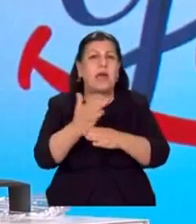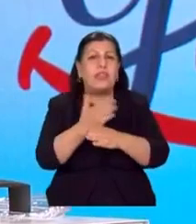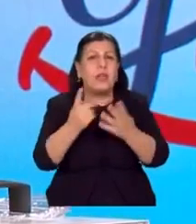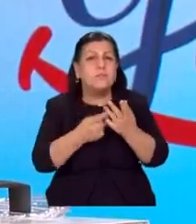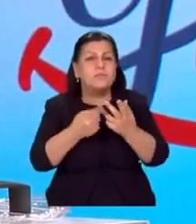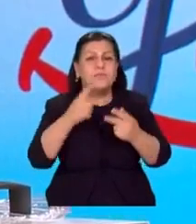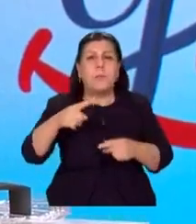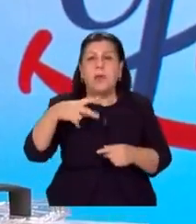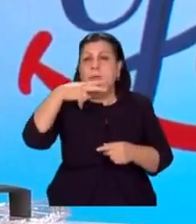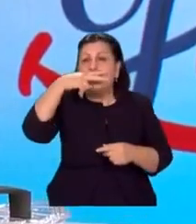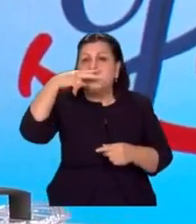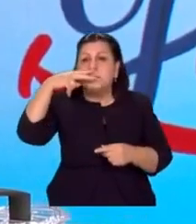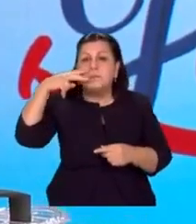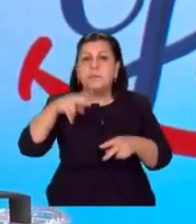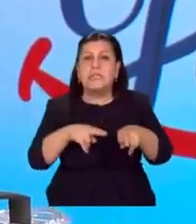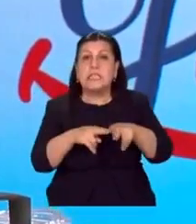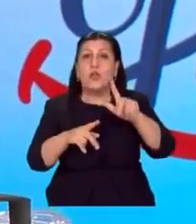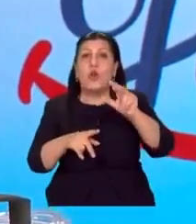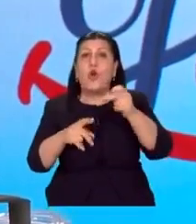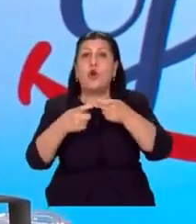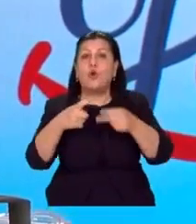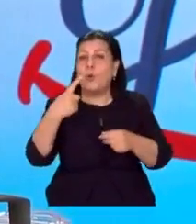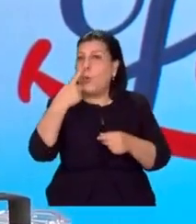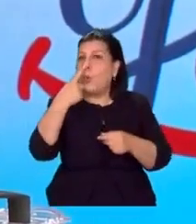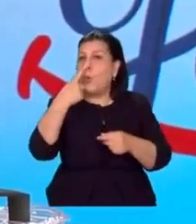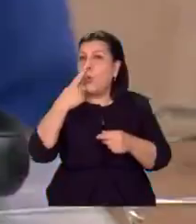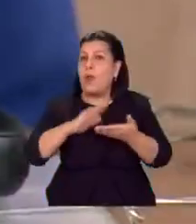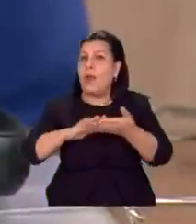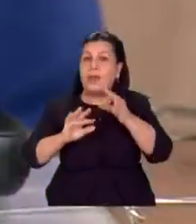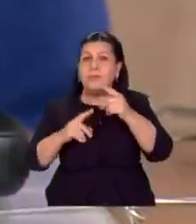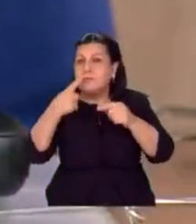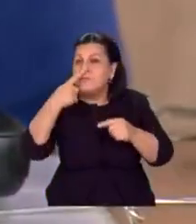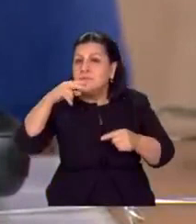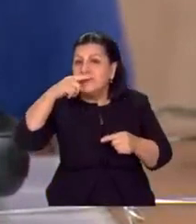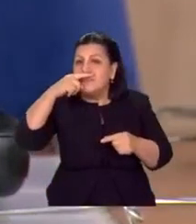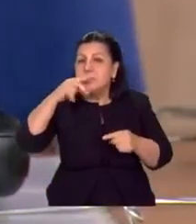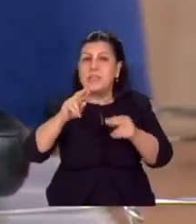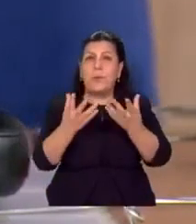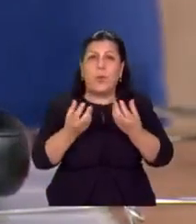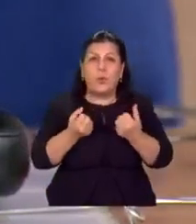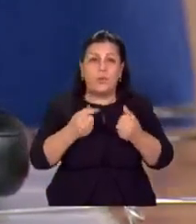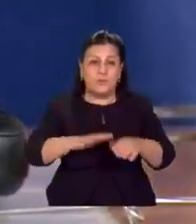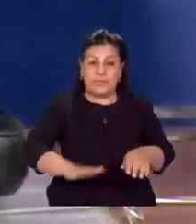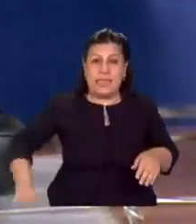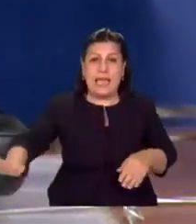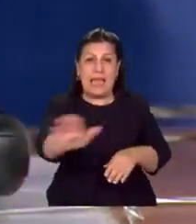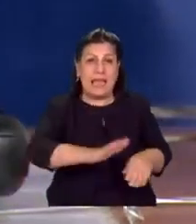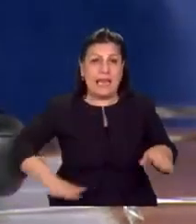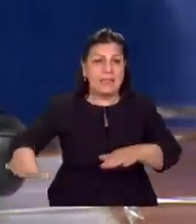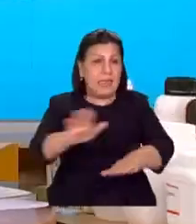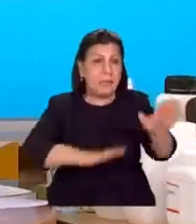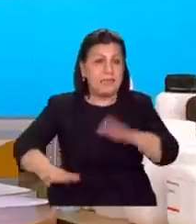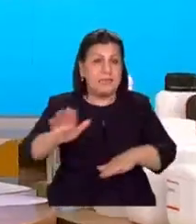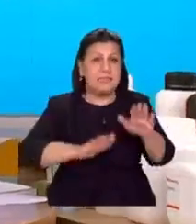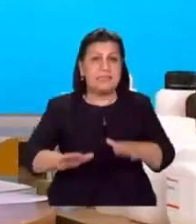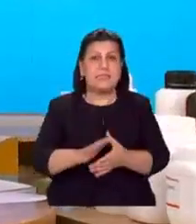ama kokladığımızda böyle Klor kokusunun net bir şekilde elinizde alabilirsiniz bunu yüzeylerini temizlerken hiçbir